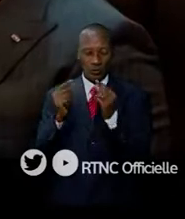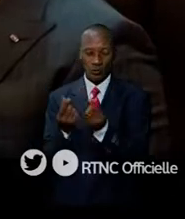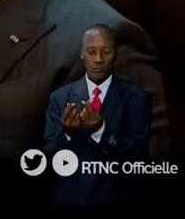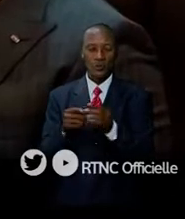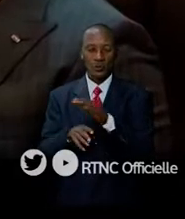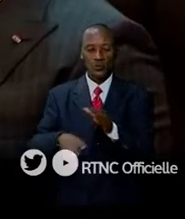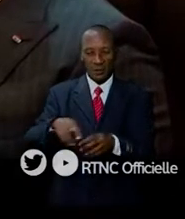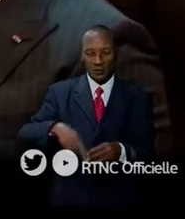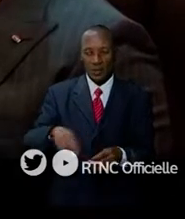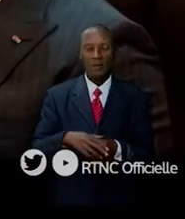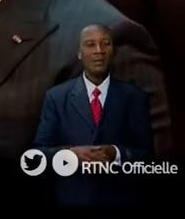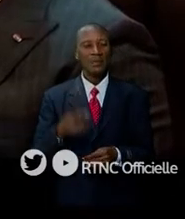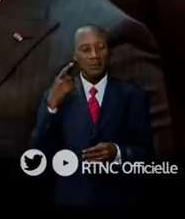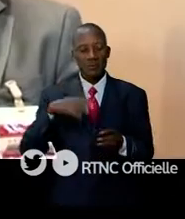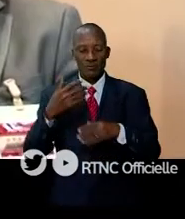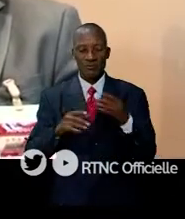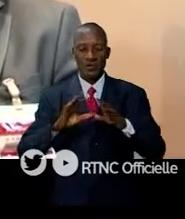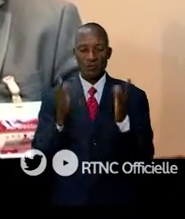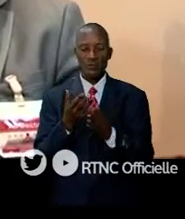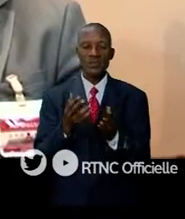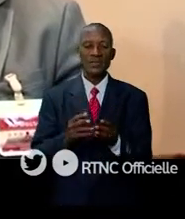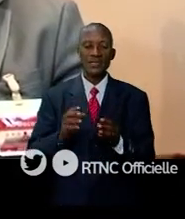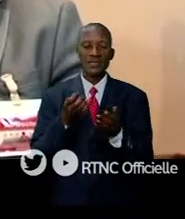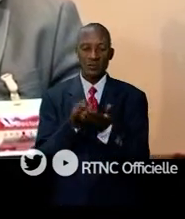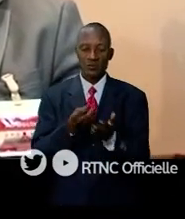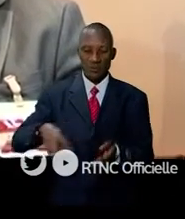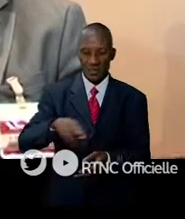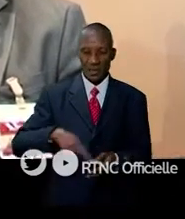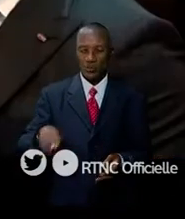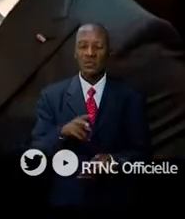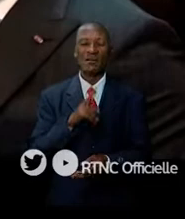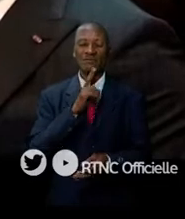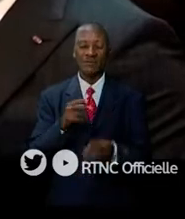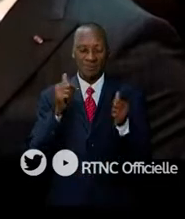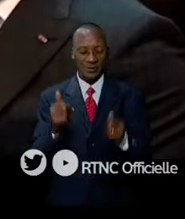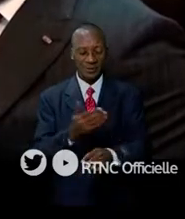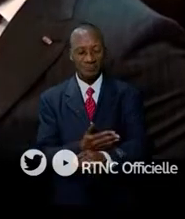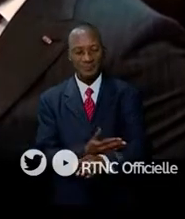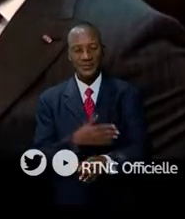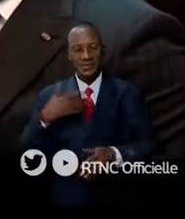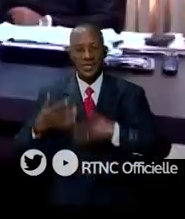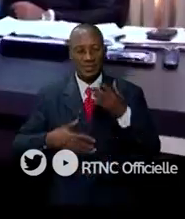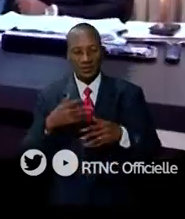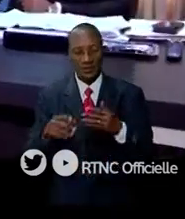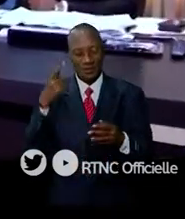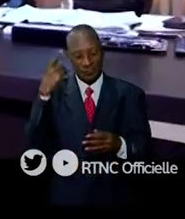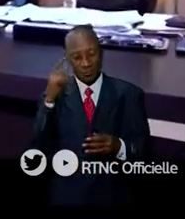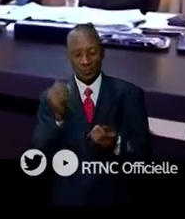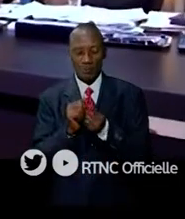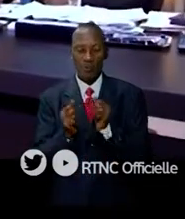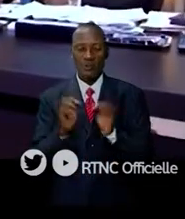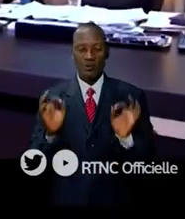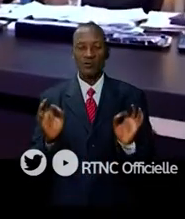sous-régionale en vue d'en faire une communauté économique régionale viable et forte dotée d'un exécutif à l'architecture rénovée.